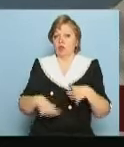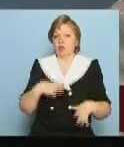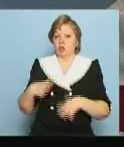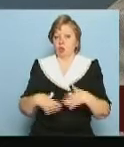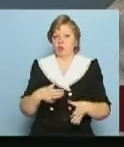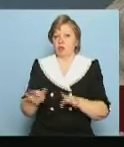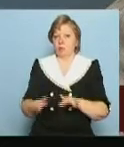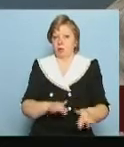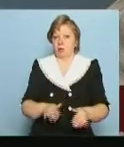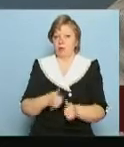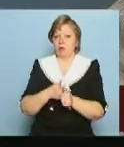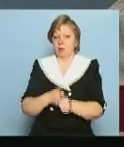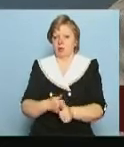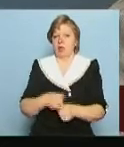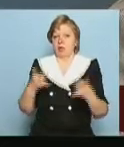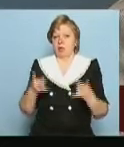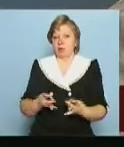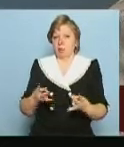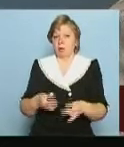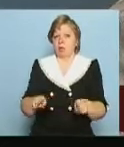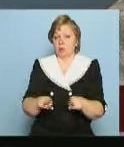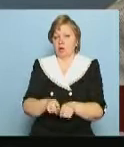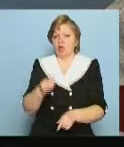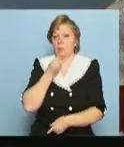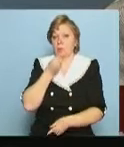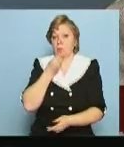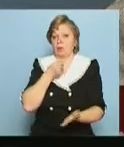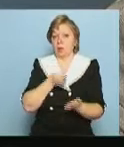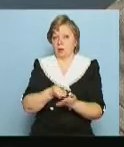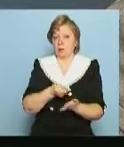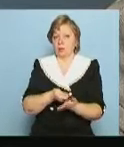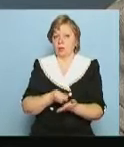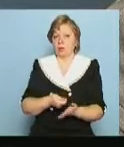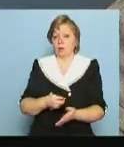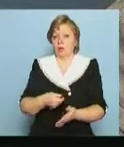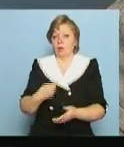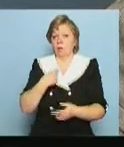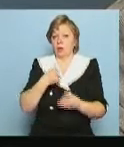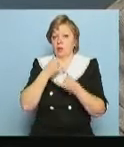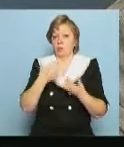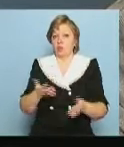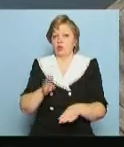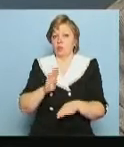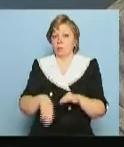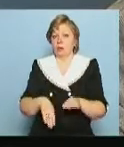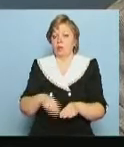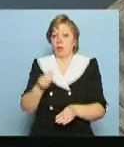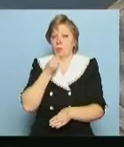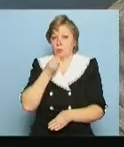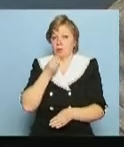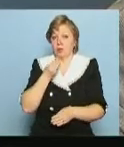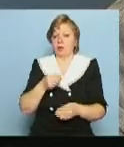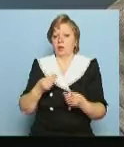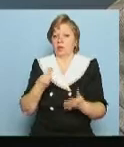мастеров, конечно, необходимо организовать питание. Мы из клубной сметы не можем этого делать, потому что... Питания не хватает денег?